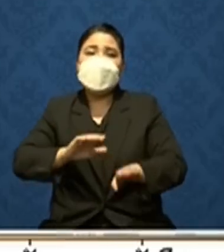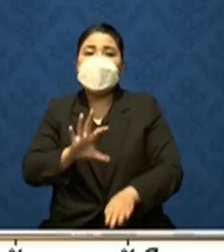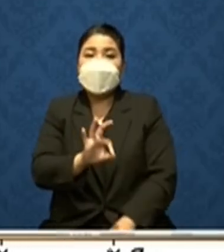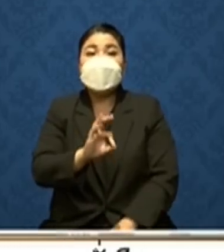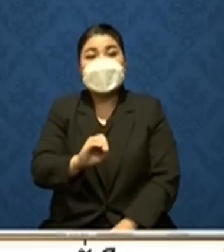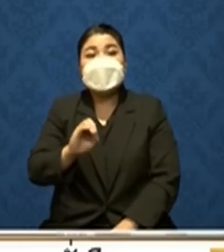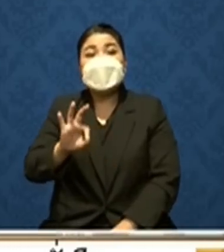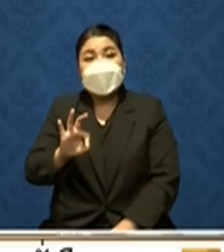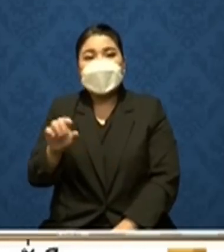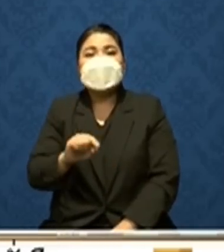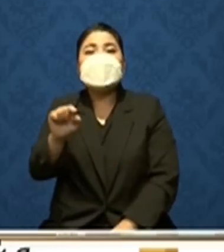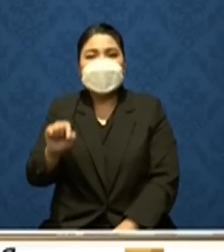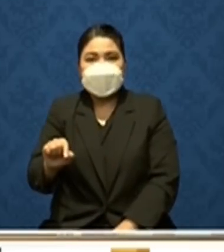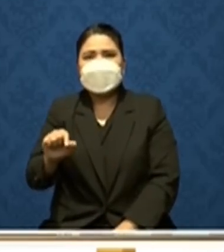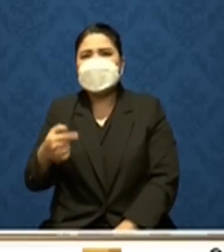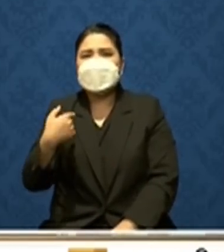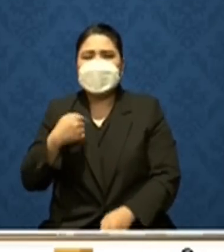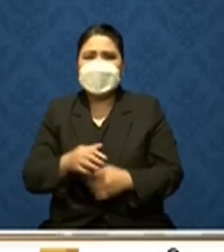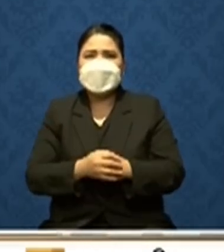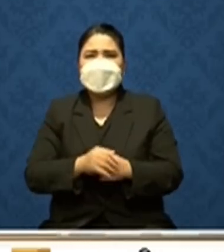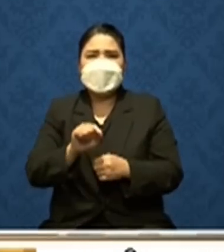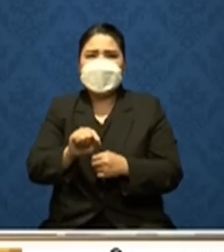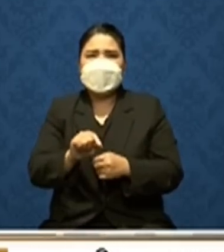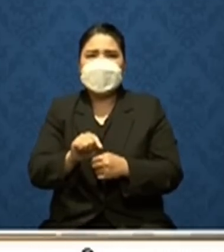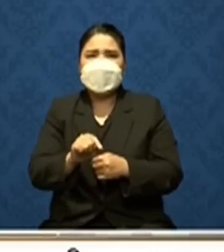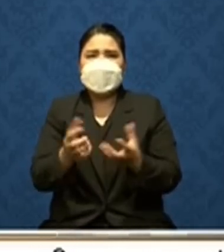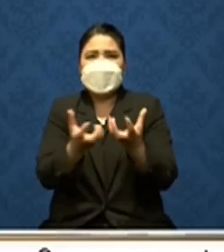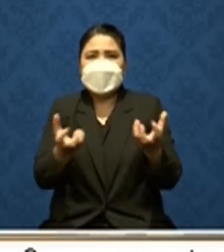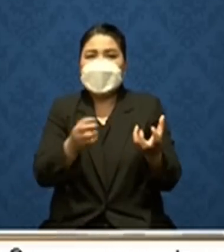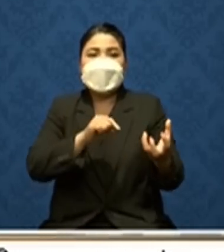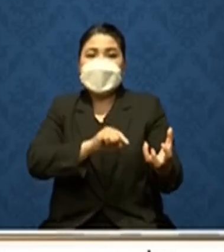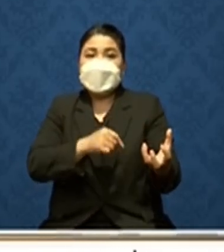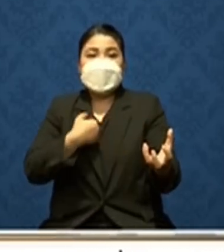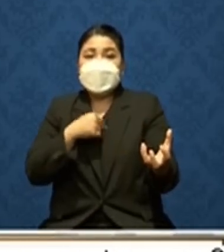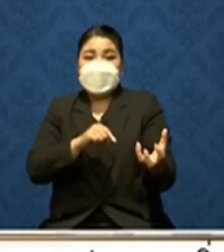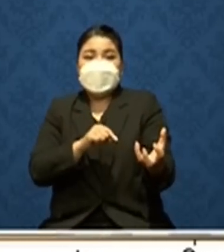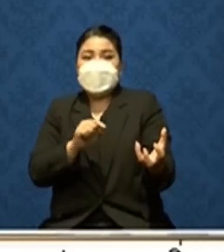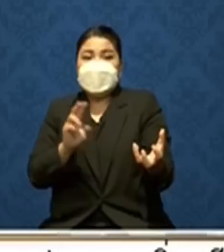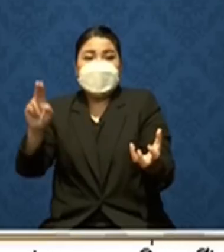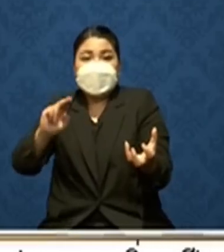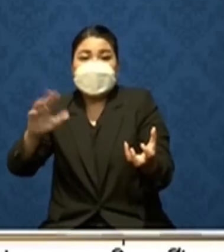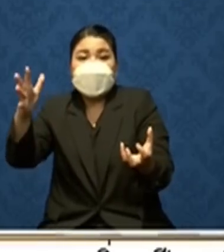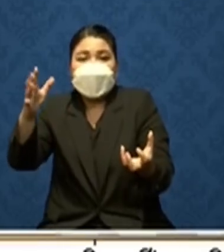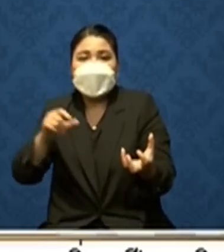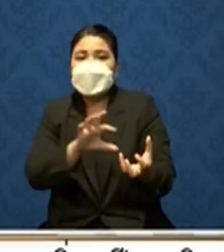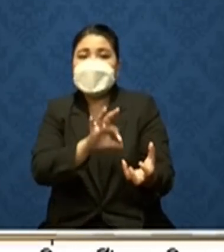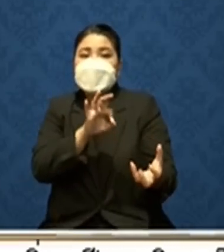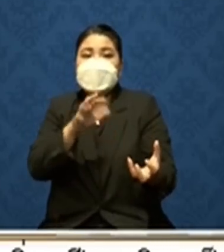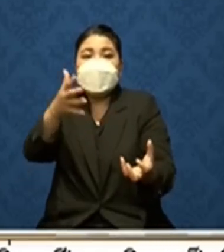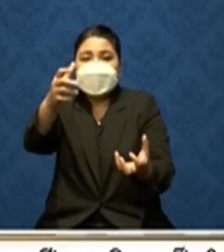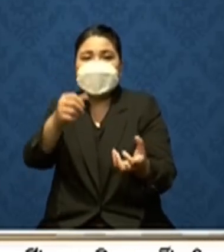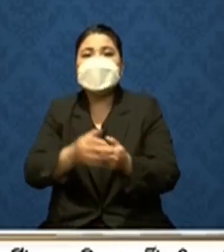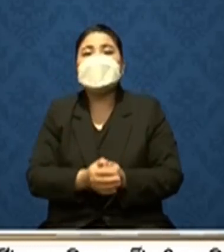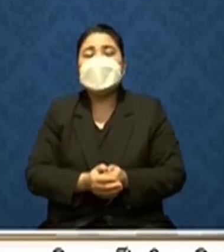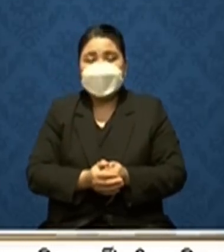99นะครับจะไม่ใช้สินค้าถ้าอีหอมนี้อีกต่อไปไม่ใช่สินค้ายี่ห้อนี้ต่อไปก็เท่านั้น